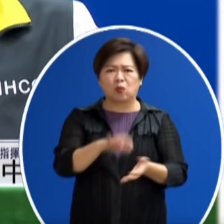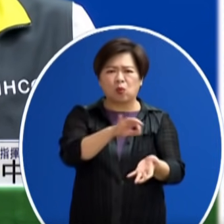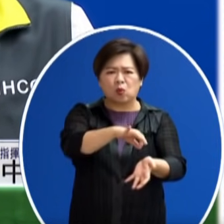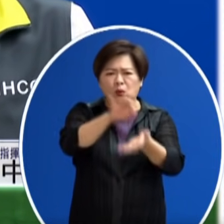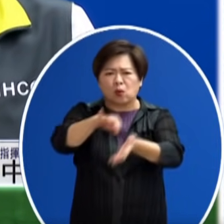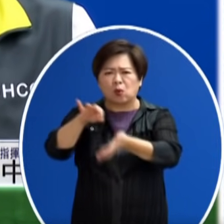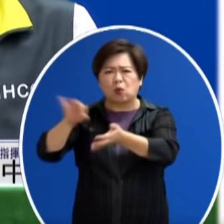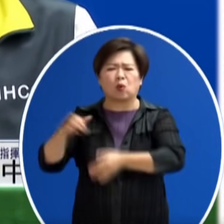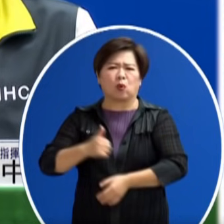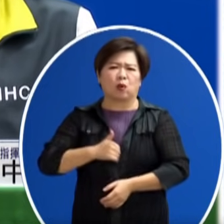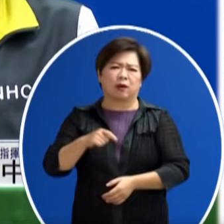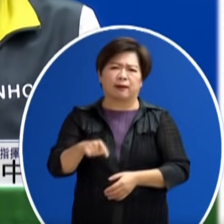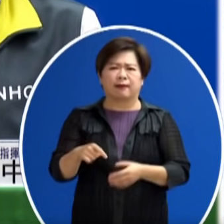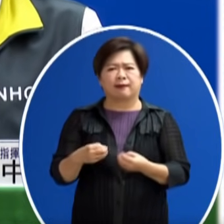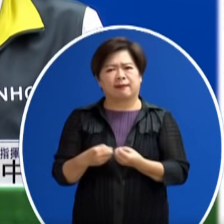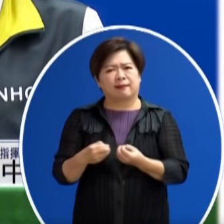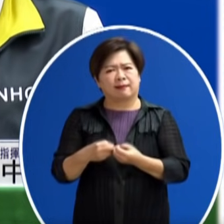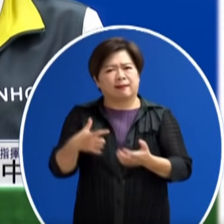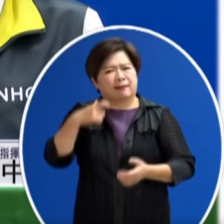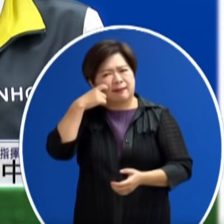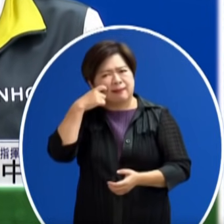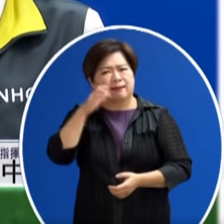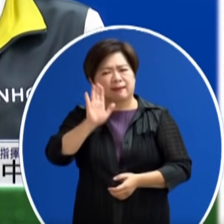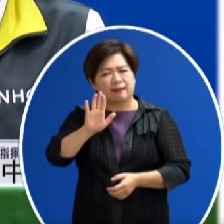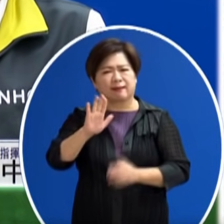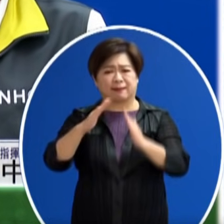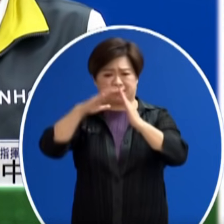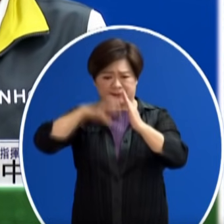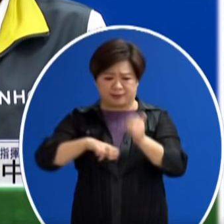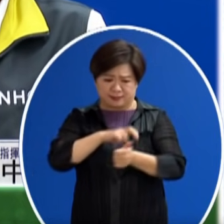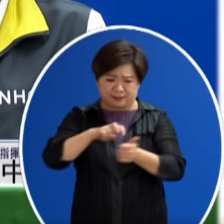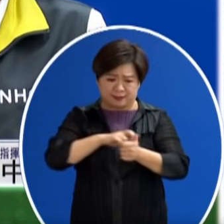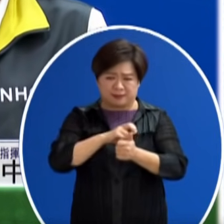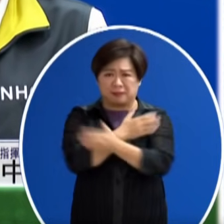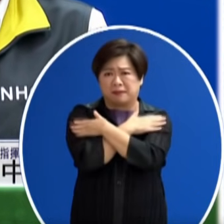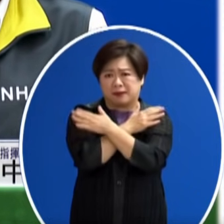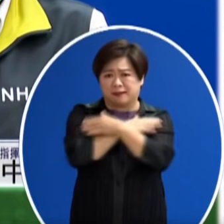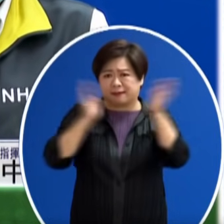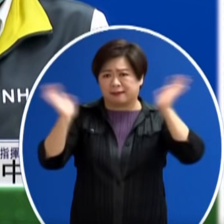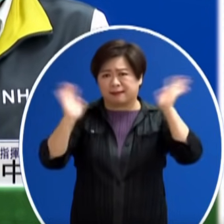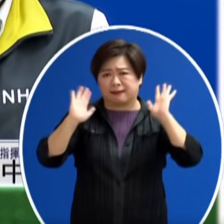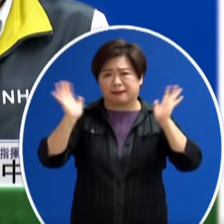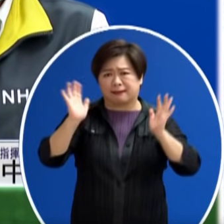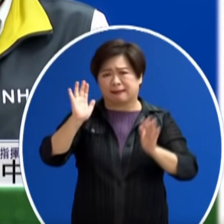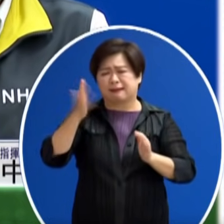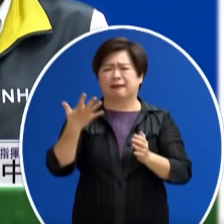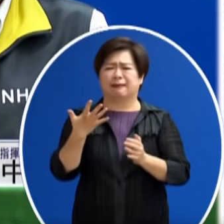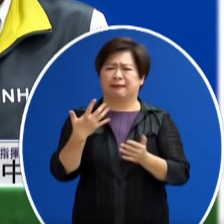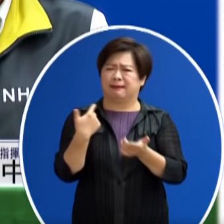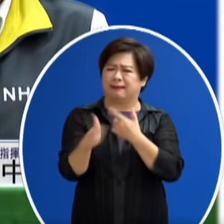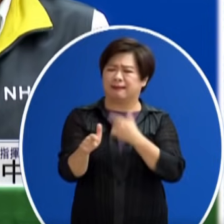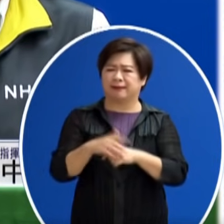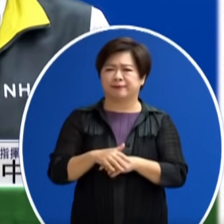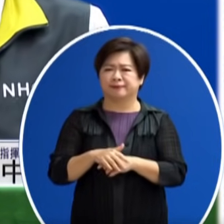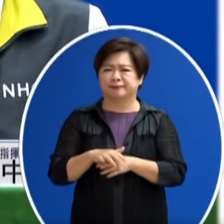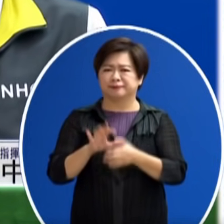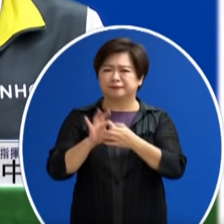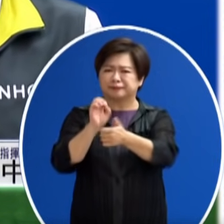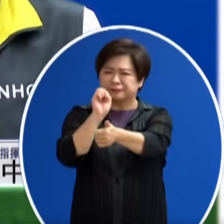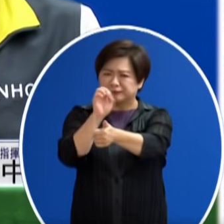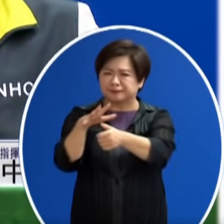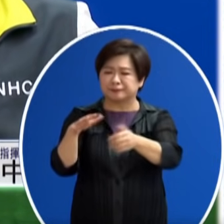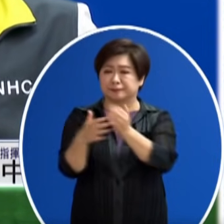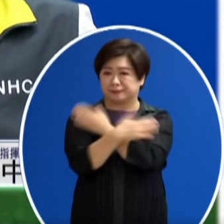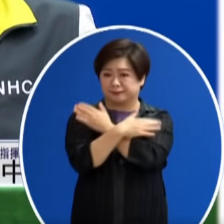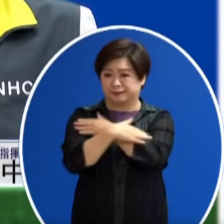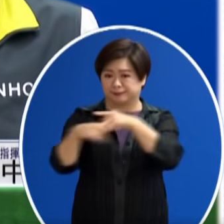是说确实有一些非常困难在家里照顾的时候，那可以跟园方来联络。那基本上还